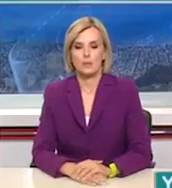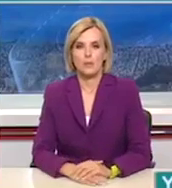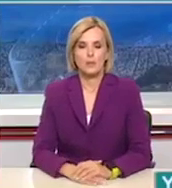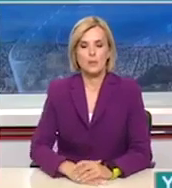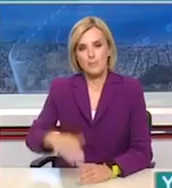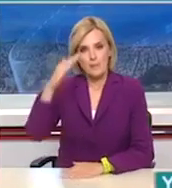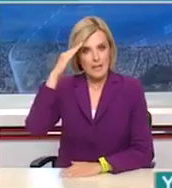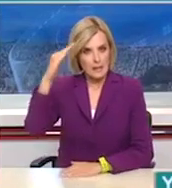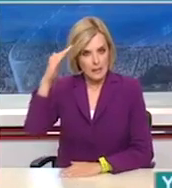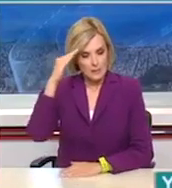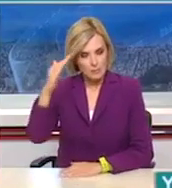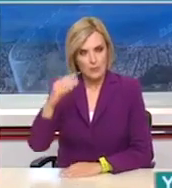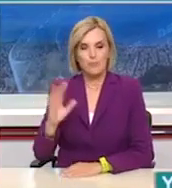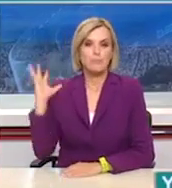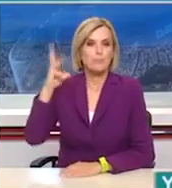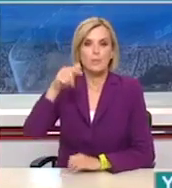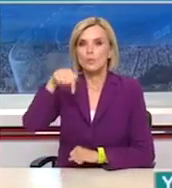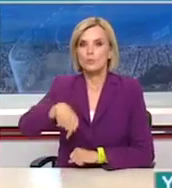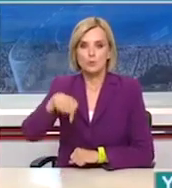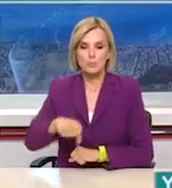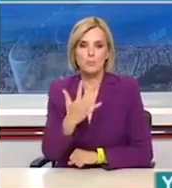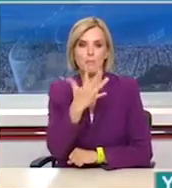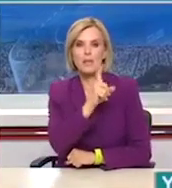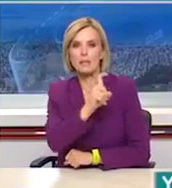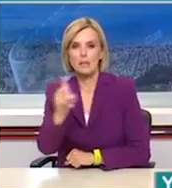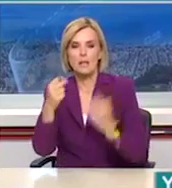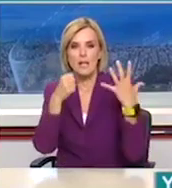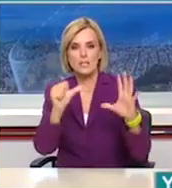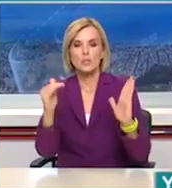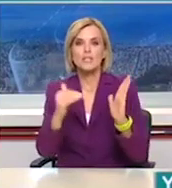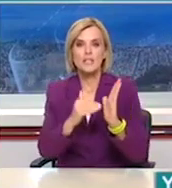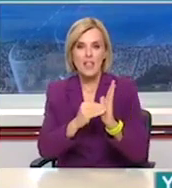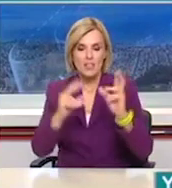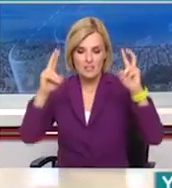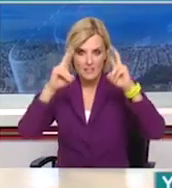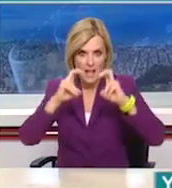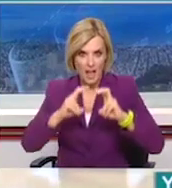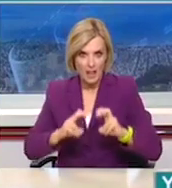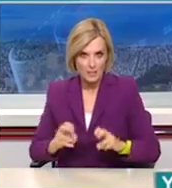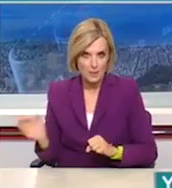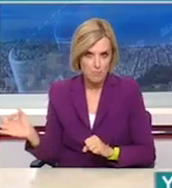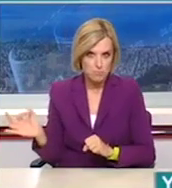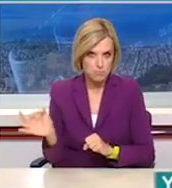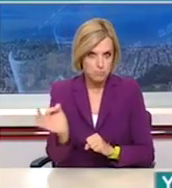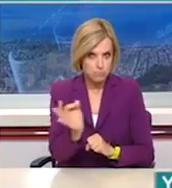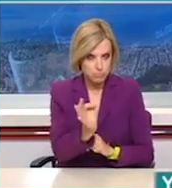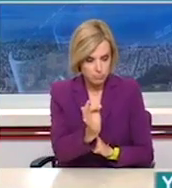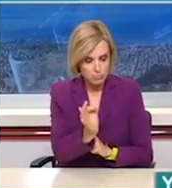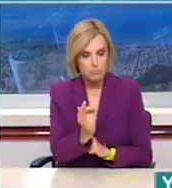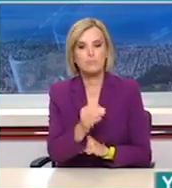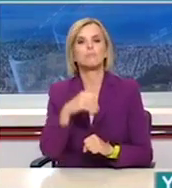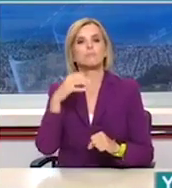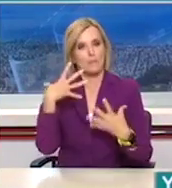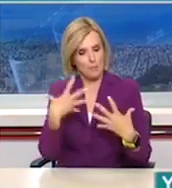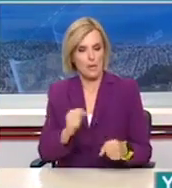Καλησπέρα σας. Έως σήμερα περισσότερα από 5.600.000 εργαστηριακά κρούσματα, εργαστηριακά